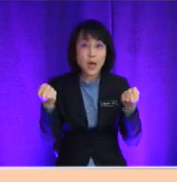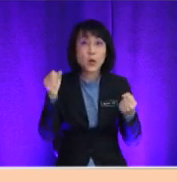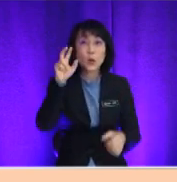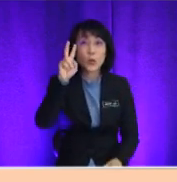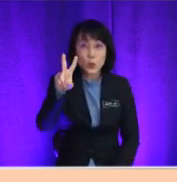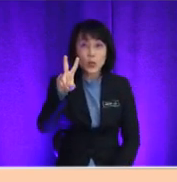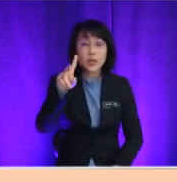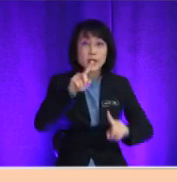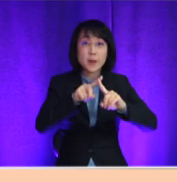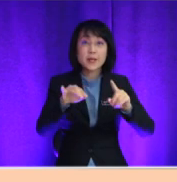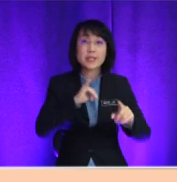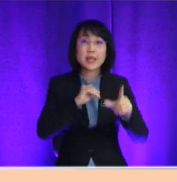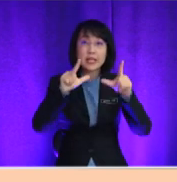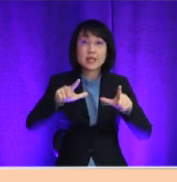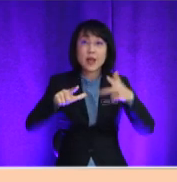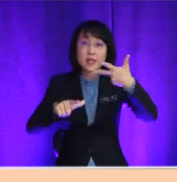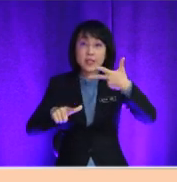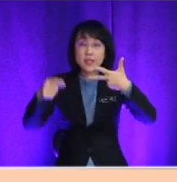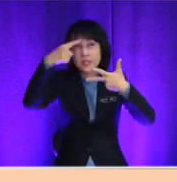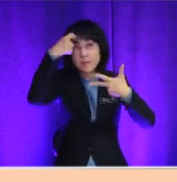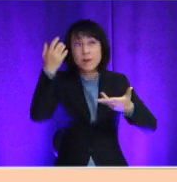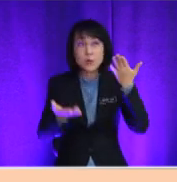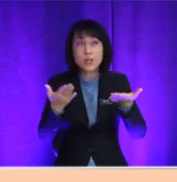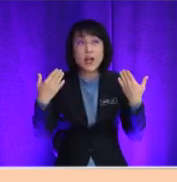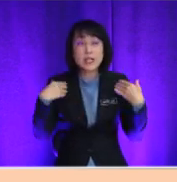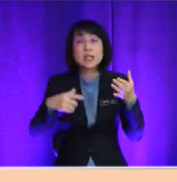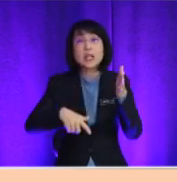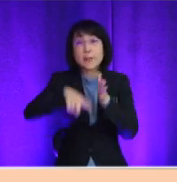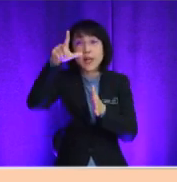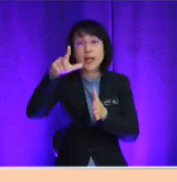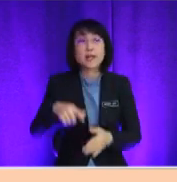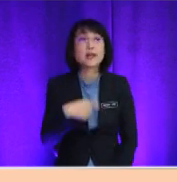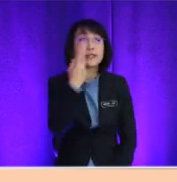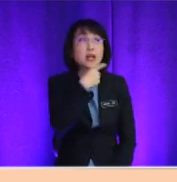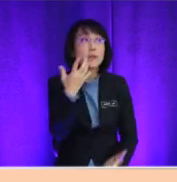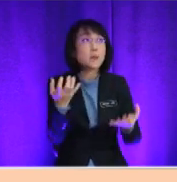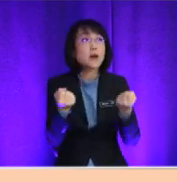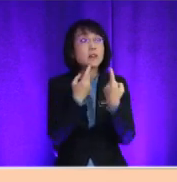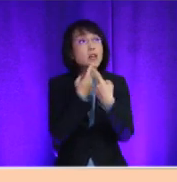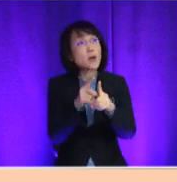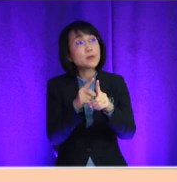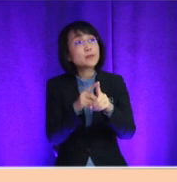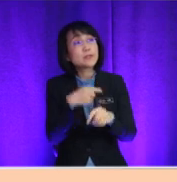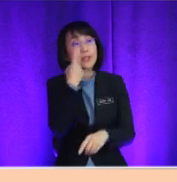yang kedua Apakah kesan itu coba